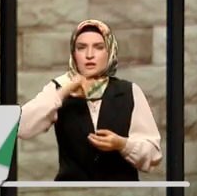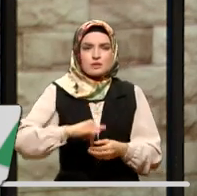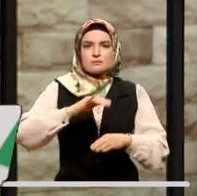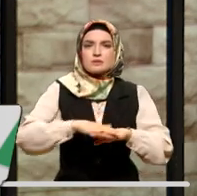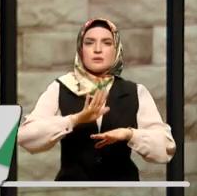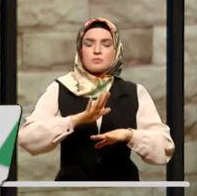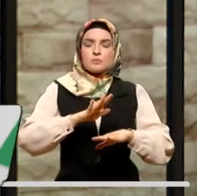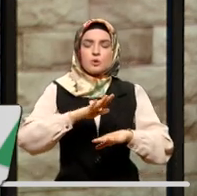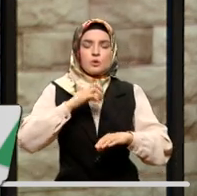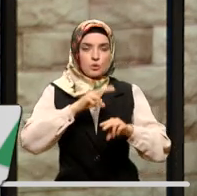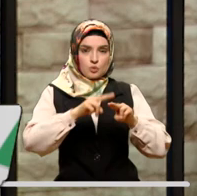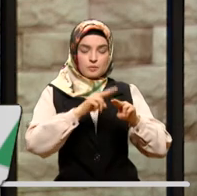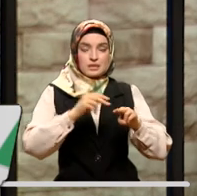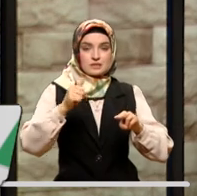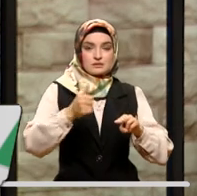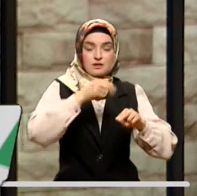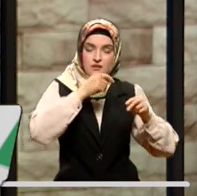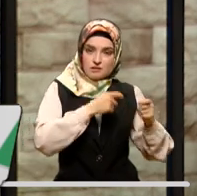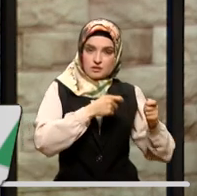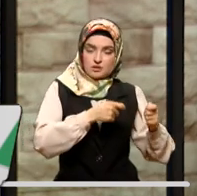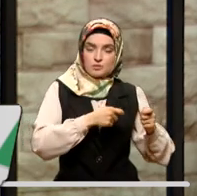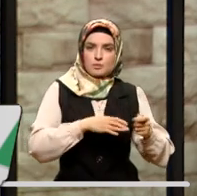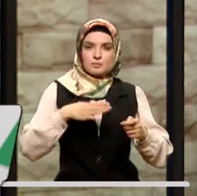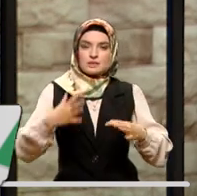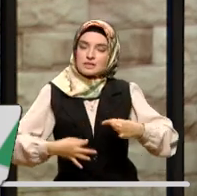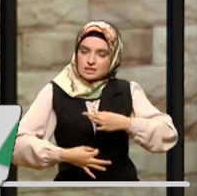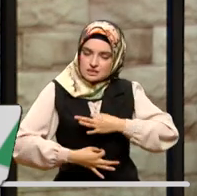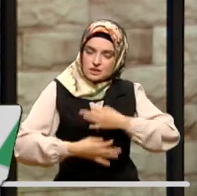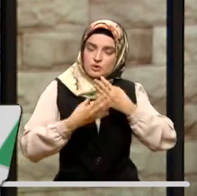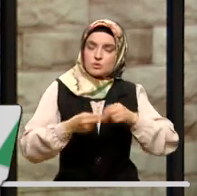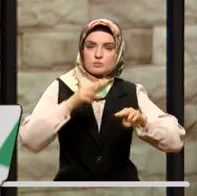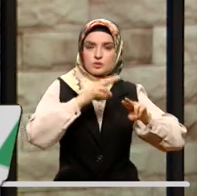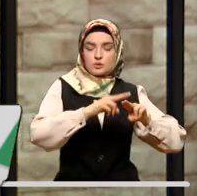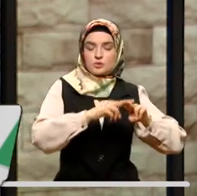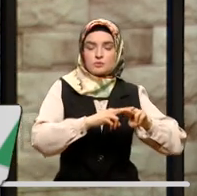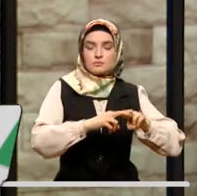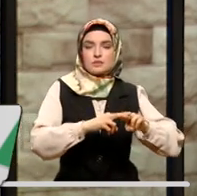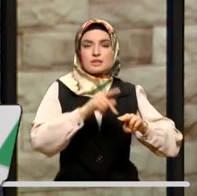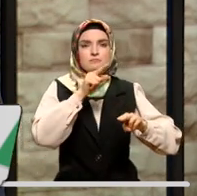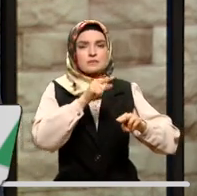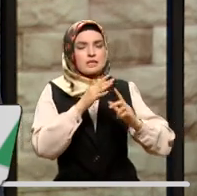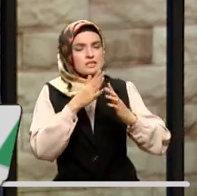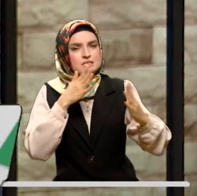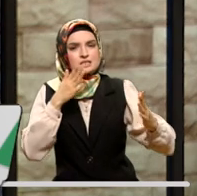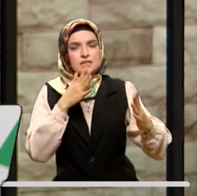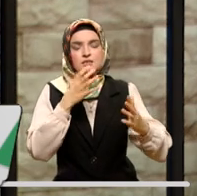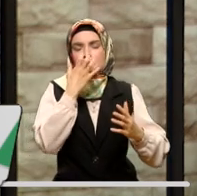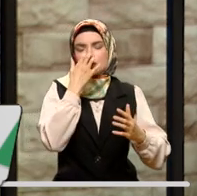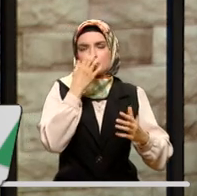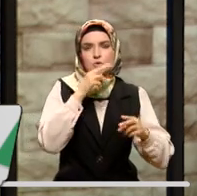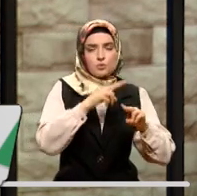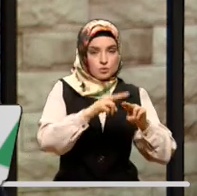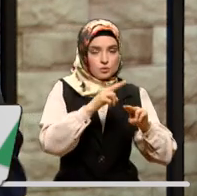öğretmek bir değer eğitimidir. Çocuğa başkasına saygıda bulunmayı öğretmek, sırasını beklemeyi öğretmek, hakkına razı